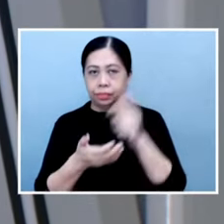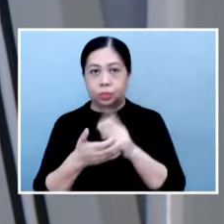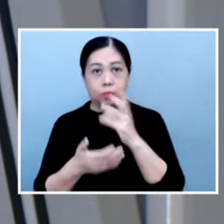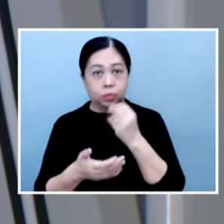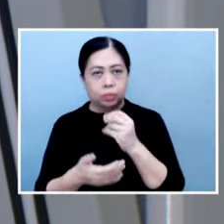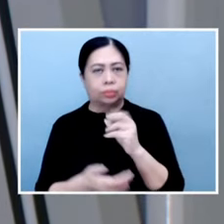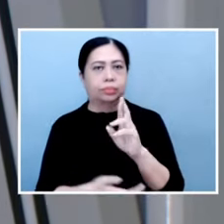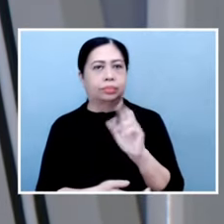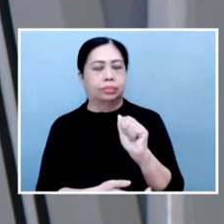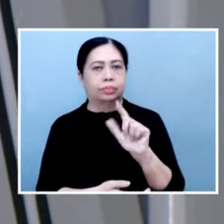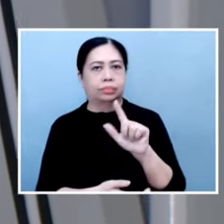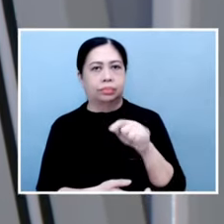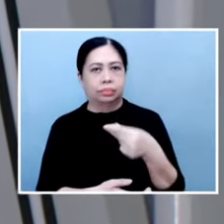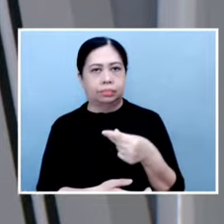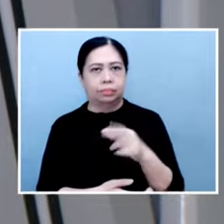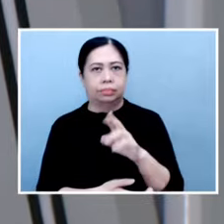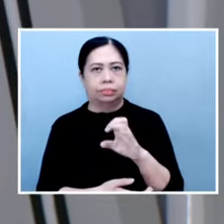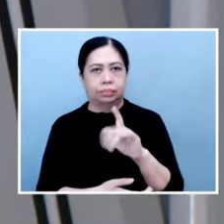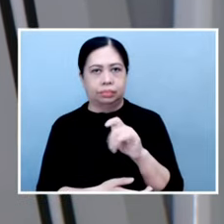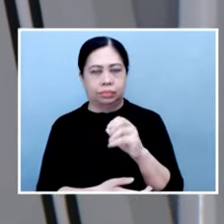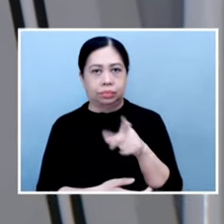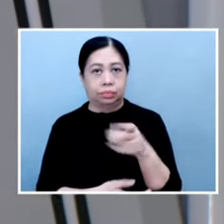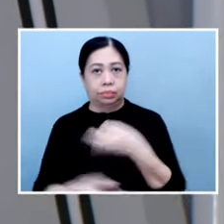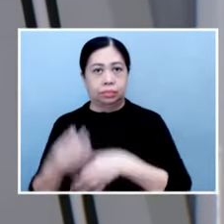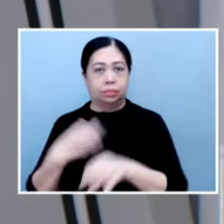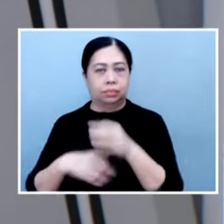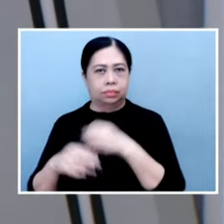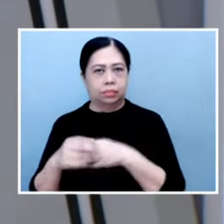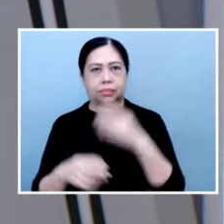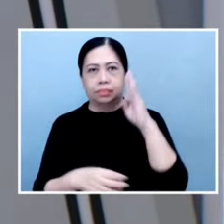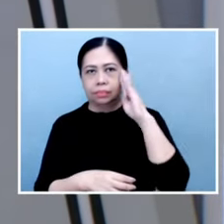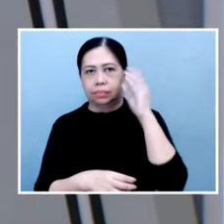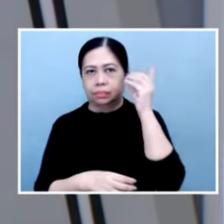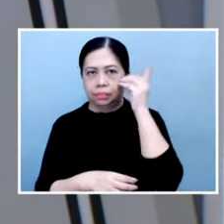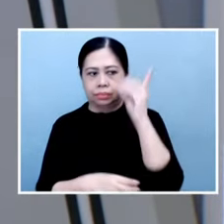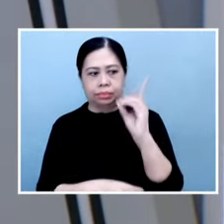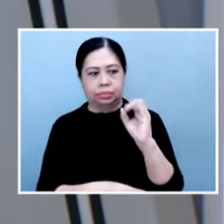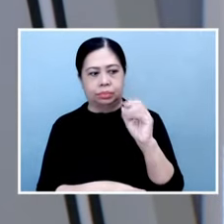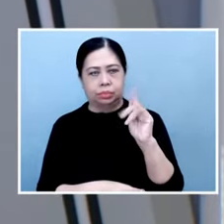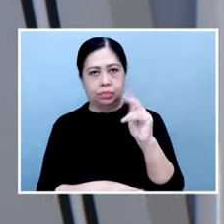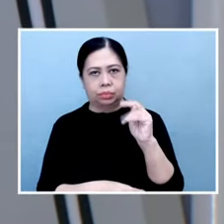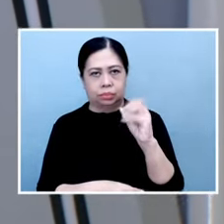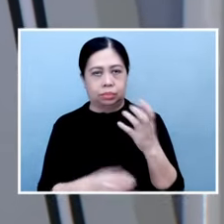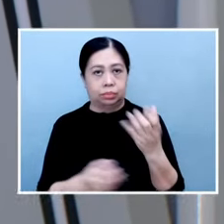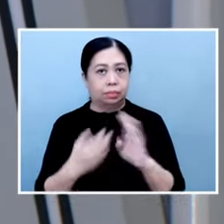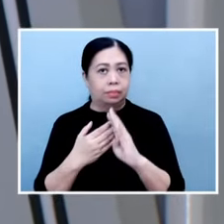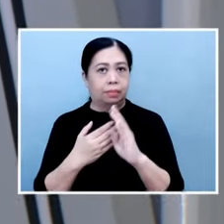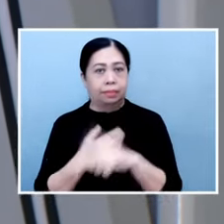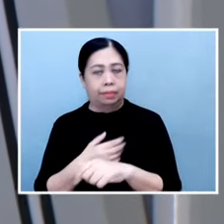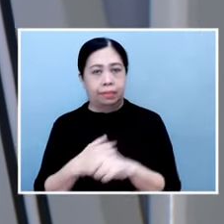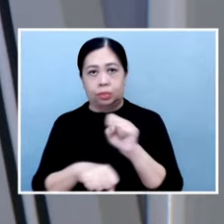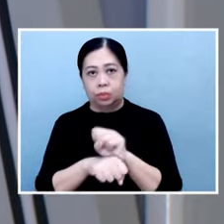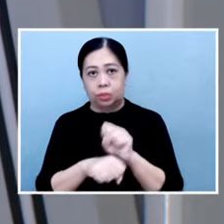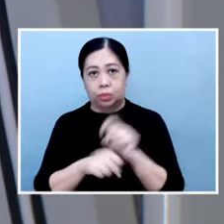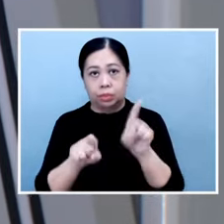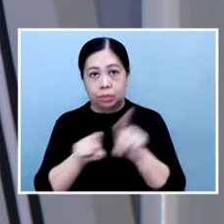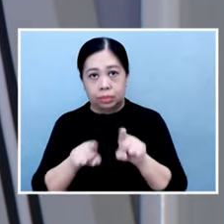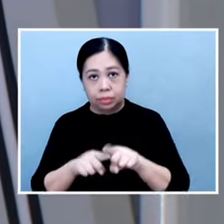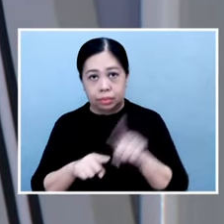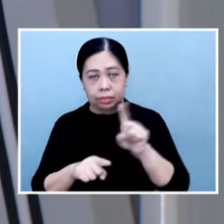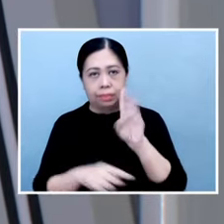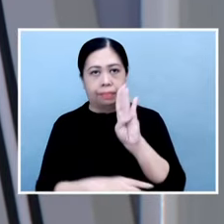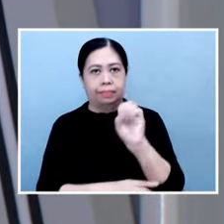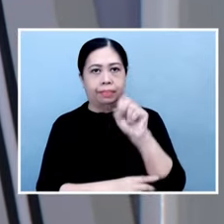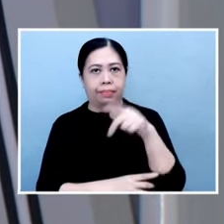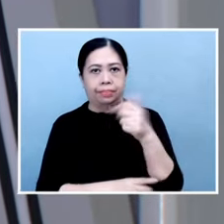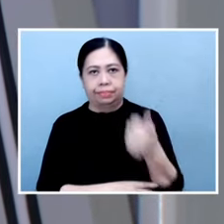Recto. Papalitan niya si Benjamin Jokno na nagbabalik naman sa Bangko Sentral ng Pilipinas. Samantala, tinalaga rin